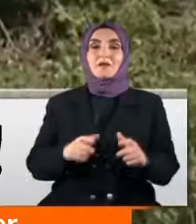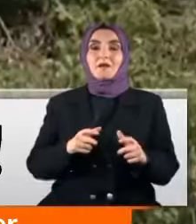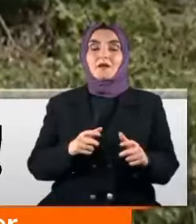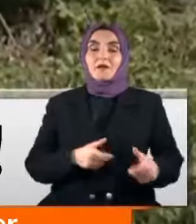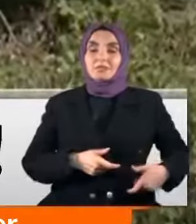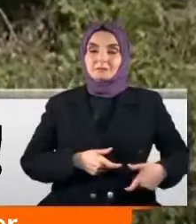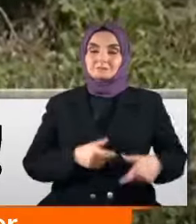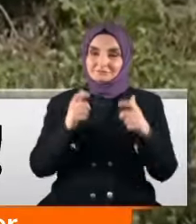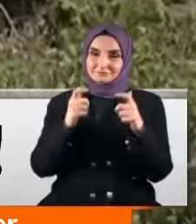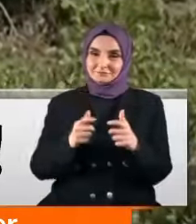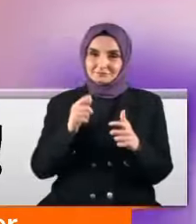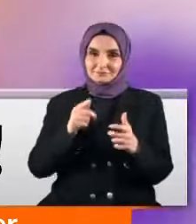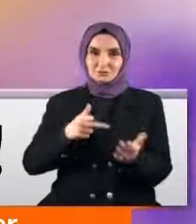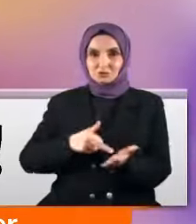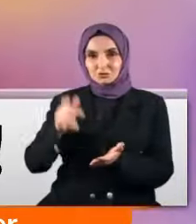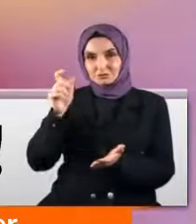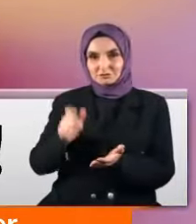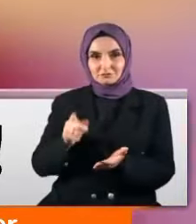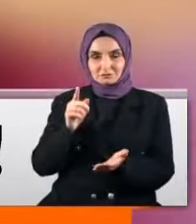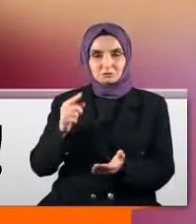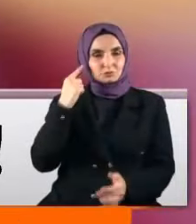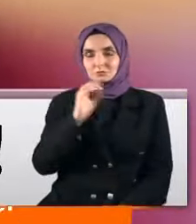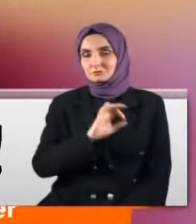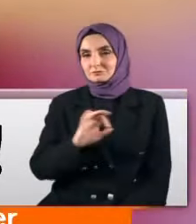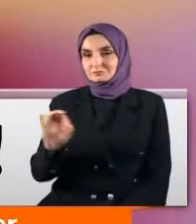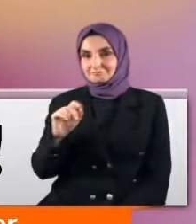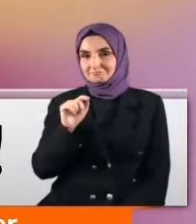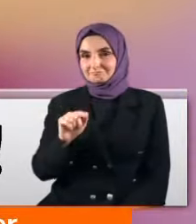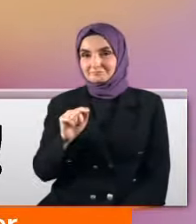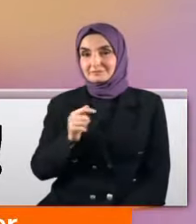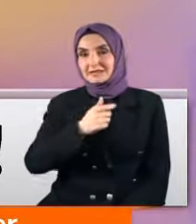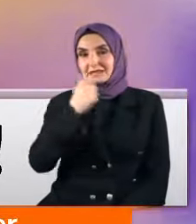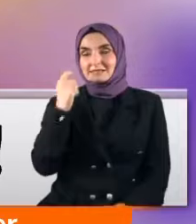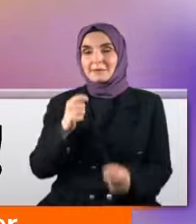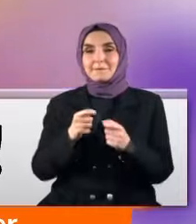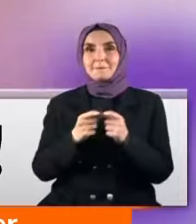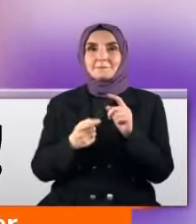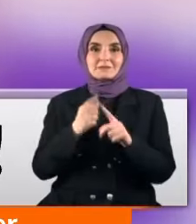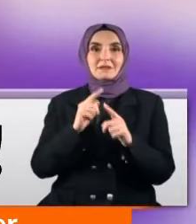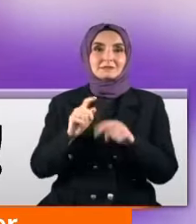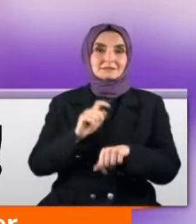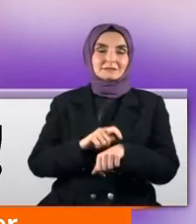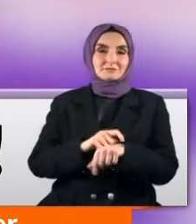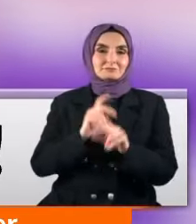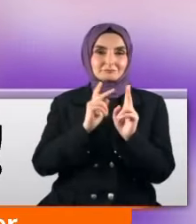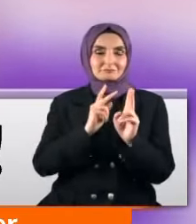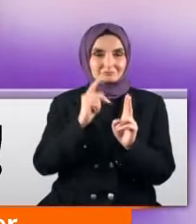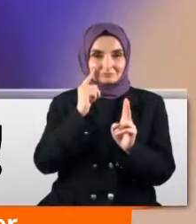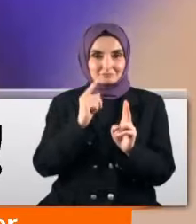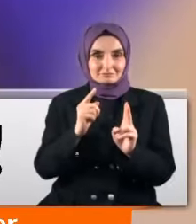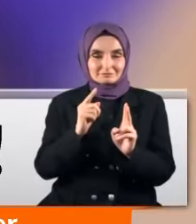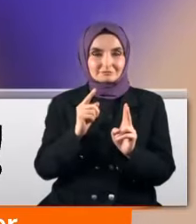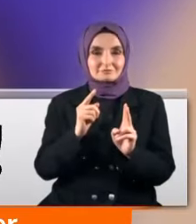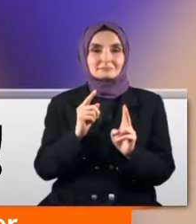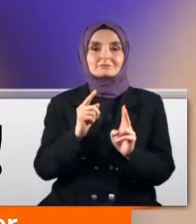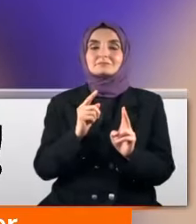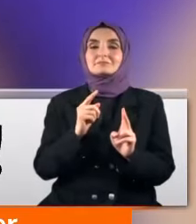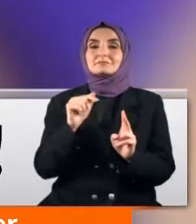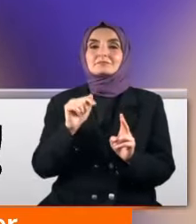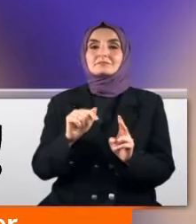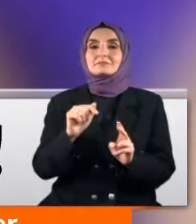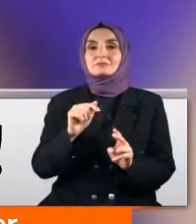Kaya hiç tereddüt etmediği Bizans dönemine ait 22 altın sikkeyi müze müdürlüğüne götürdü yasa gereği definenin değer